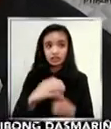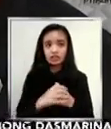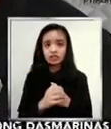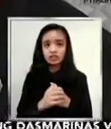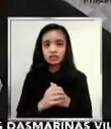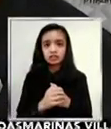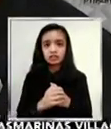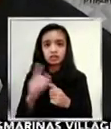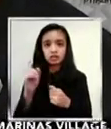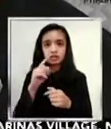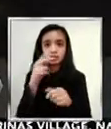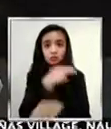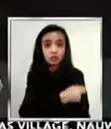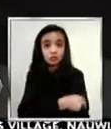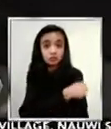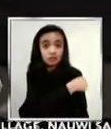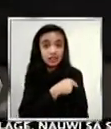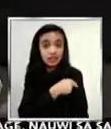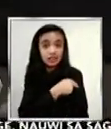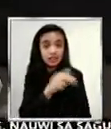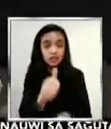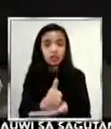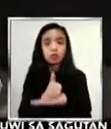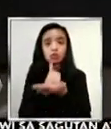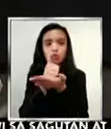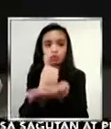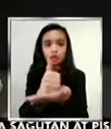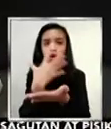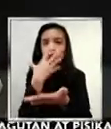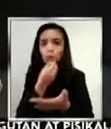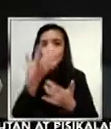tumutulong sa may sakit dahil sa halagang